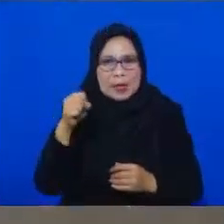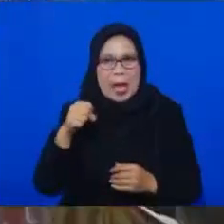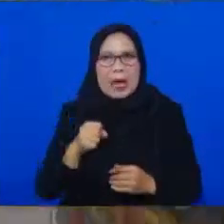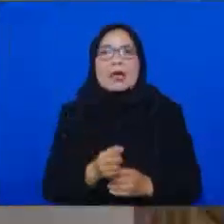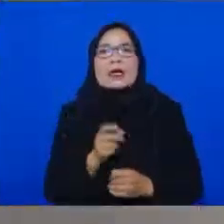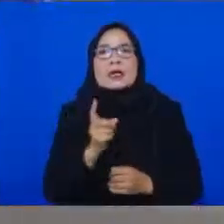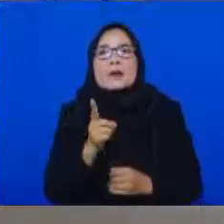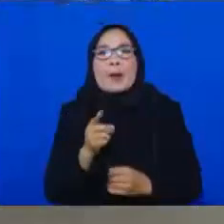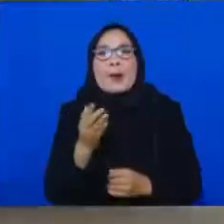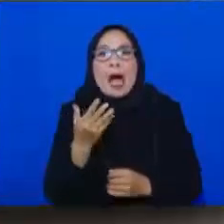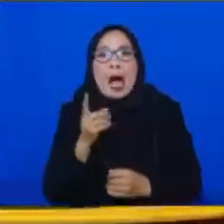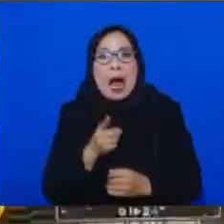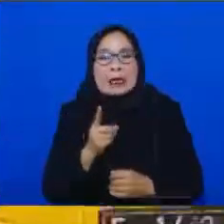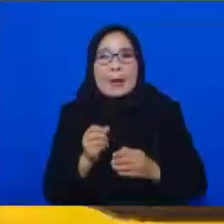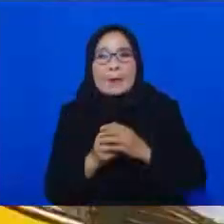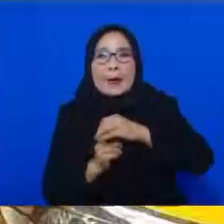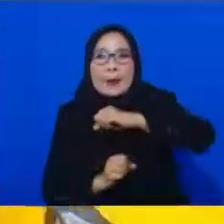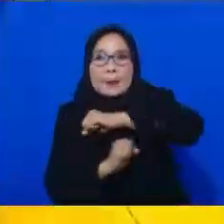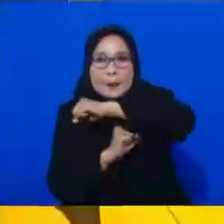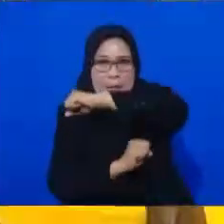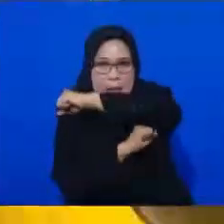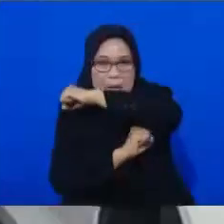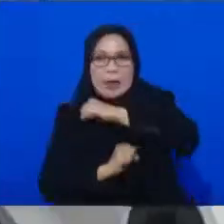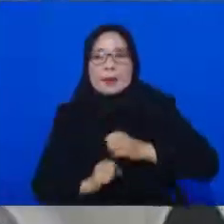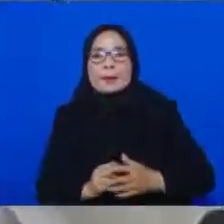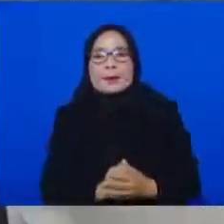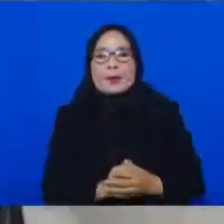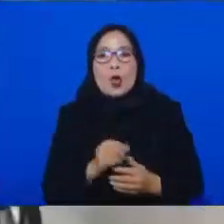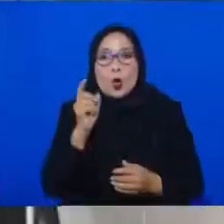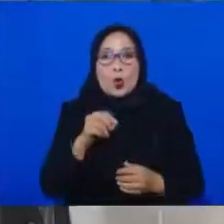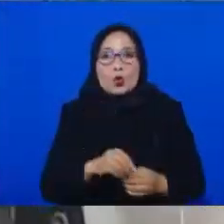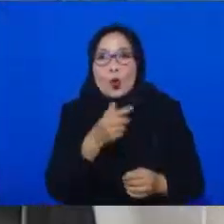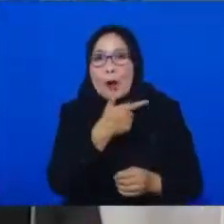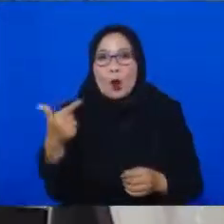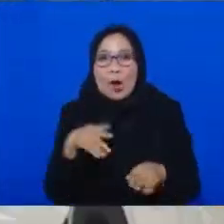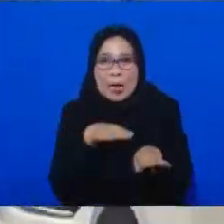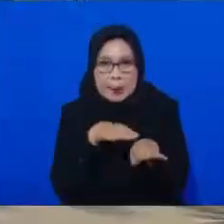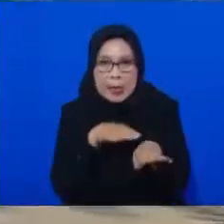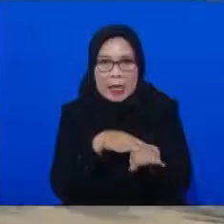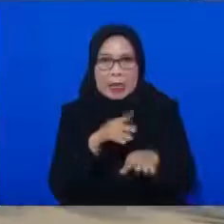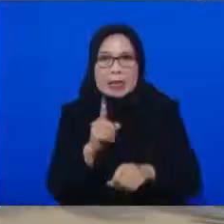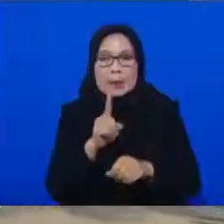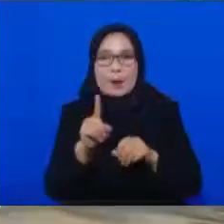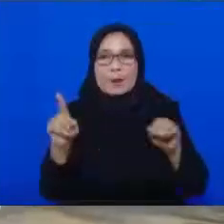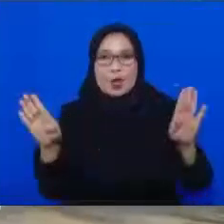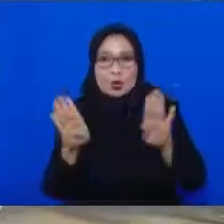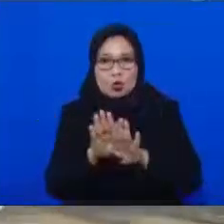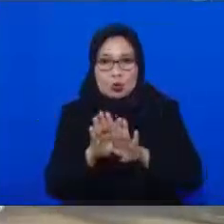ya. Petugas menambah titik pengalihan arus untuk mengurangi kemacetan dampak penutupan jembatan Otista.